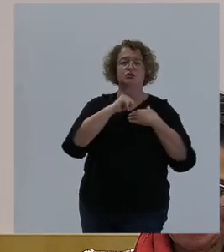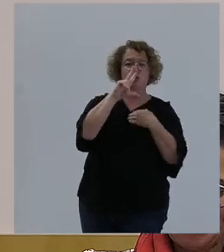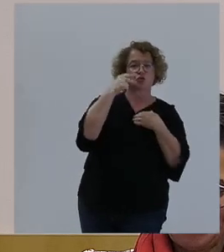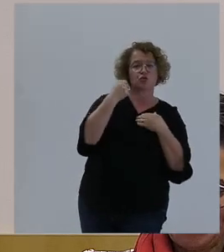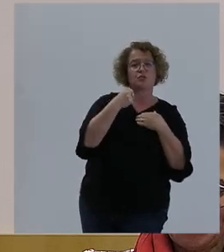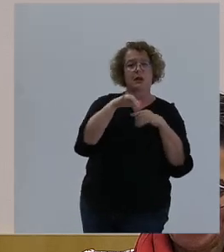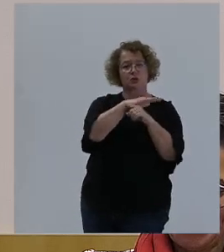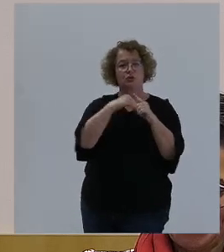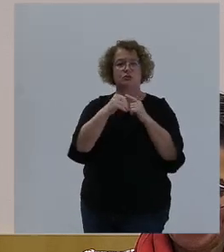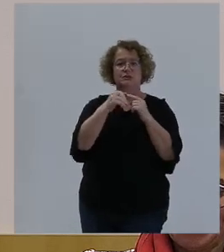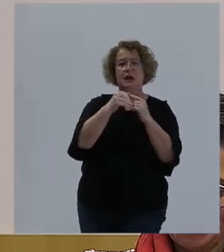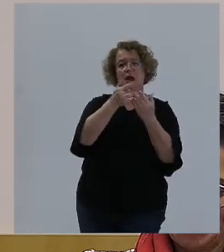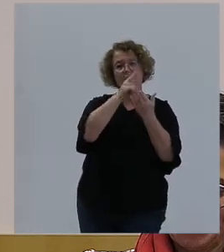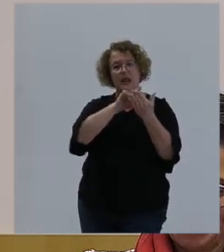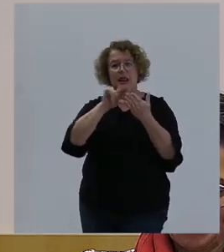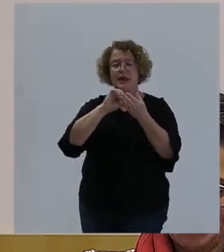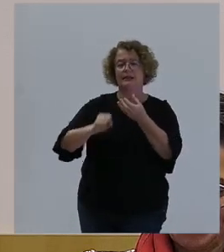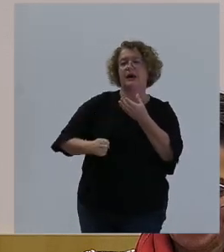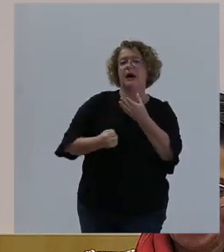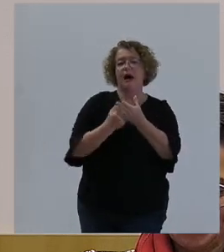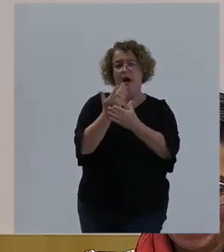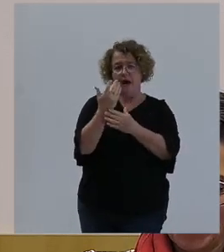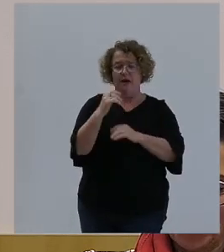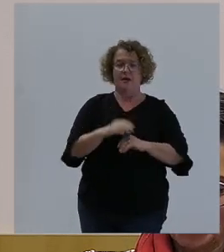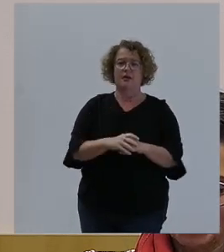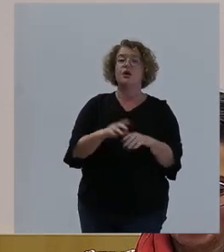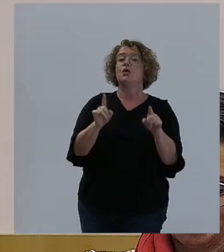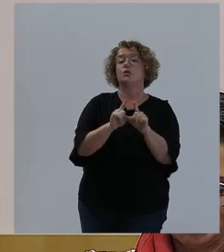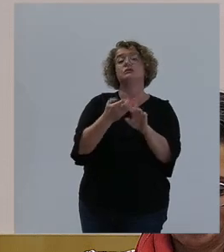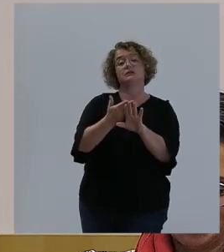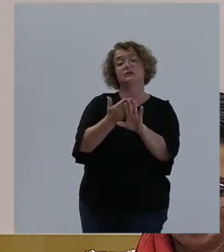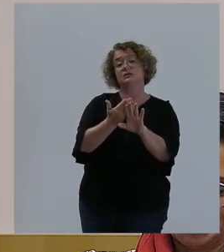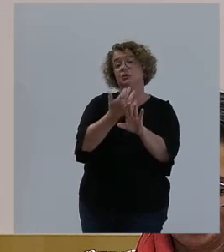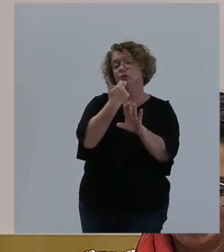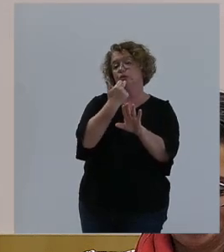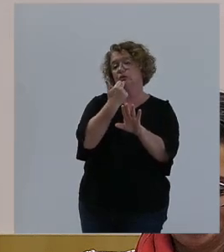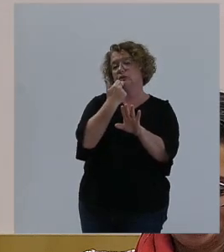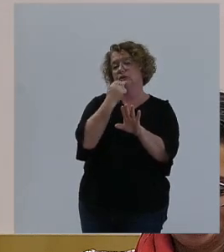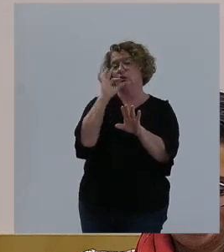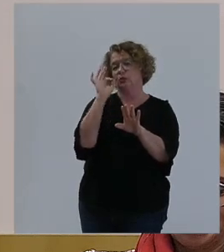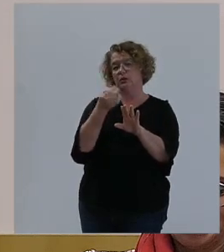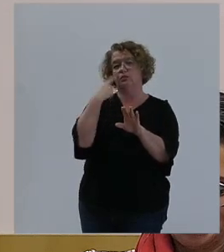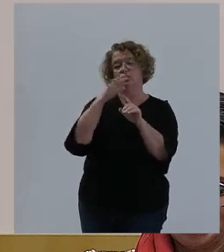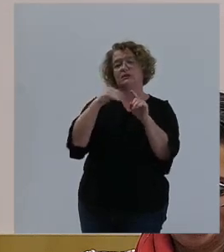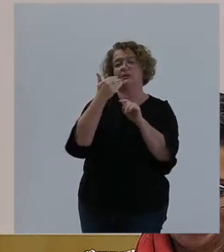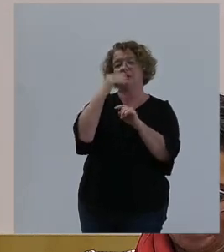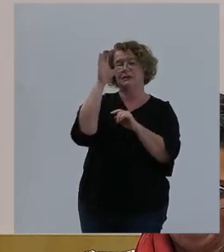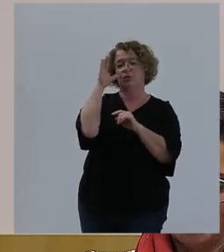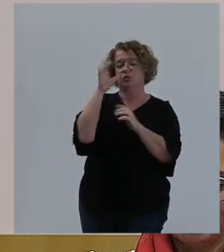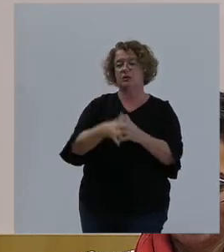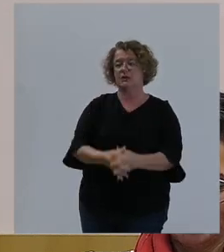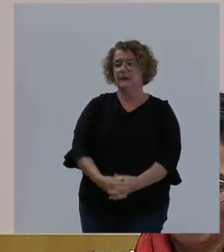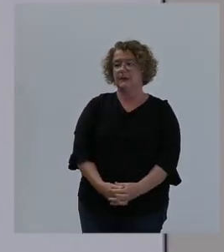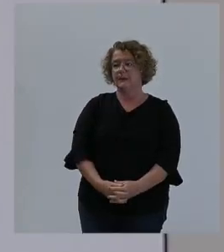sociales, lettres, arts et leur utilité fondamentale au bien de notre société. Je vous remercie.